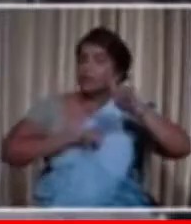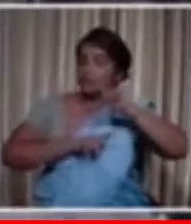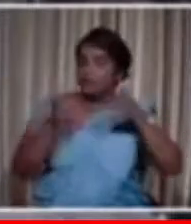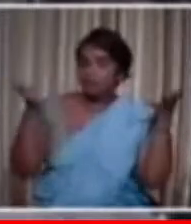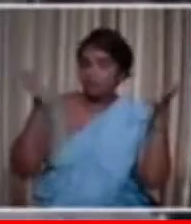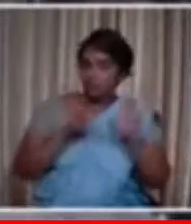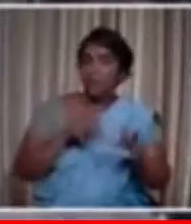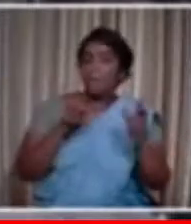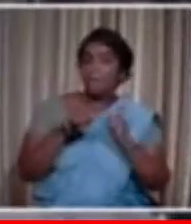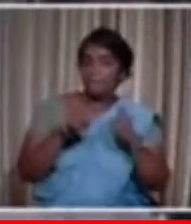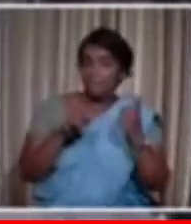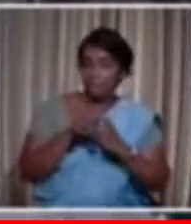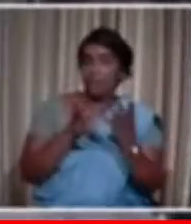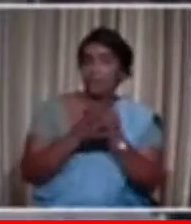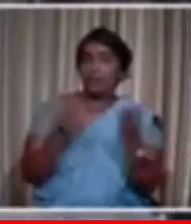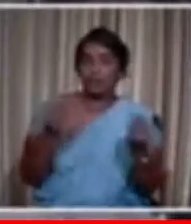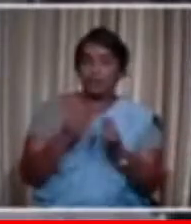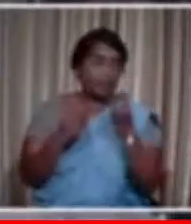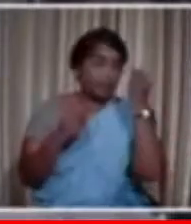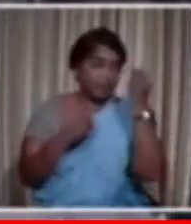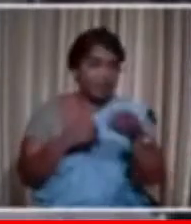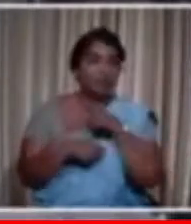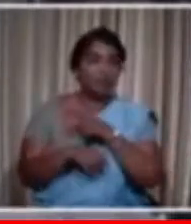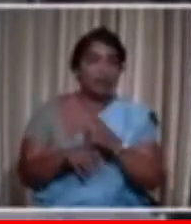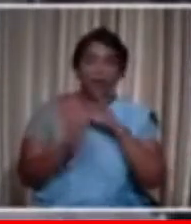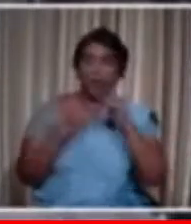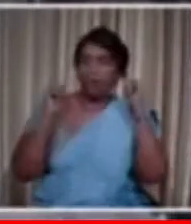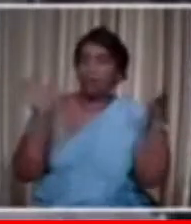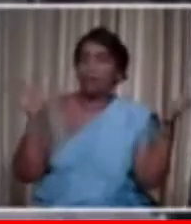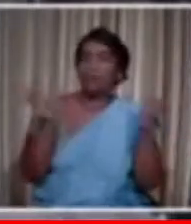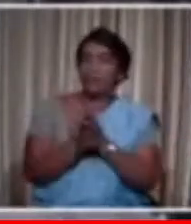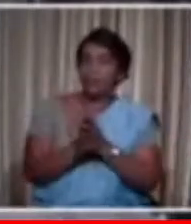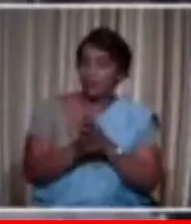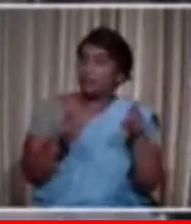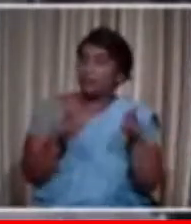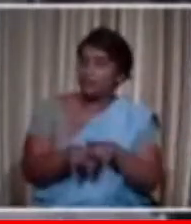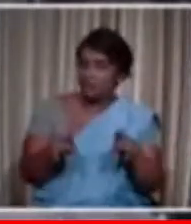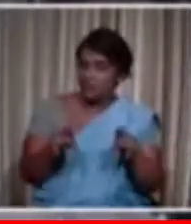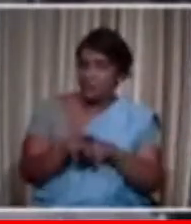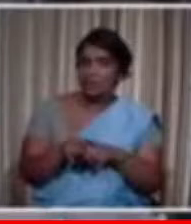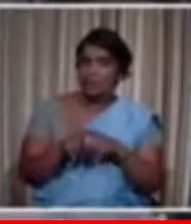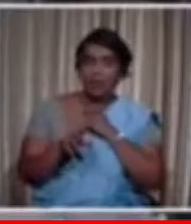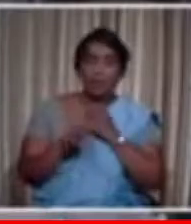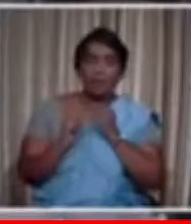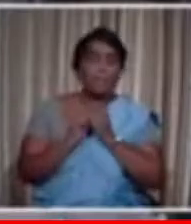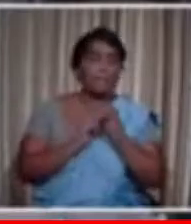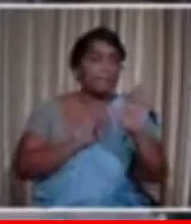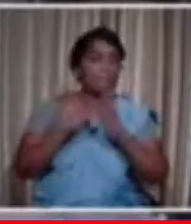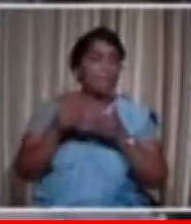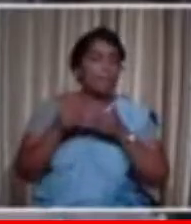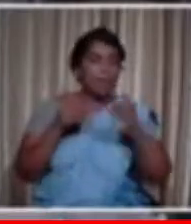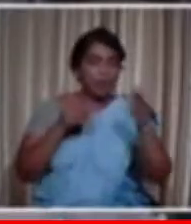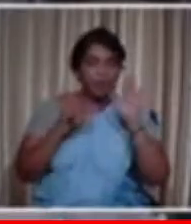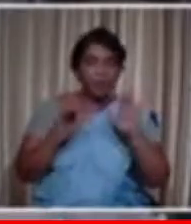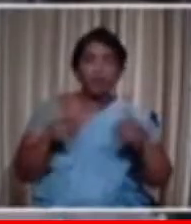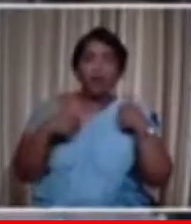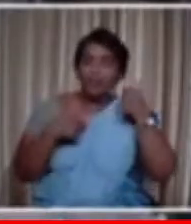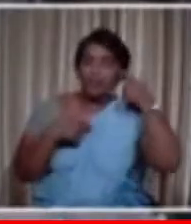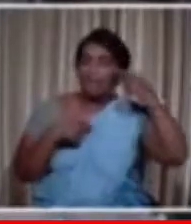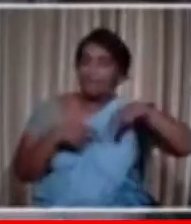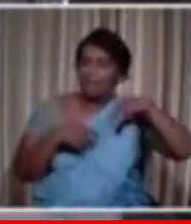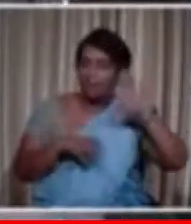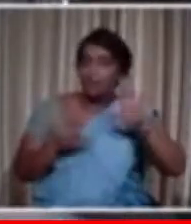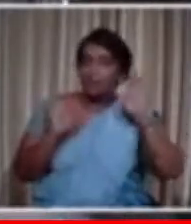අවිලා මේ ප්‍රශ්නේ ස්ථිරසාර විසඳුමක් ගන්න සර්ව පාක්ෂික ආකාරයේ අන්තර්වාර පාලනයකට යයි කියලා අපි විශ්වාස